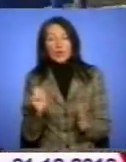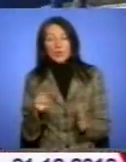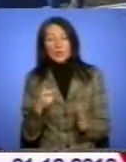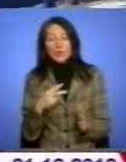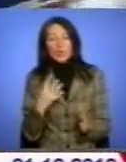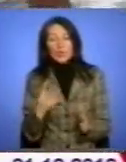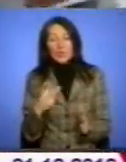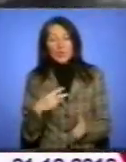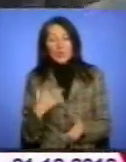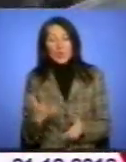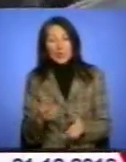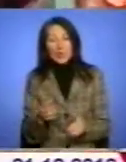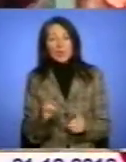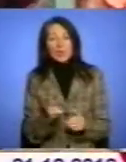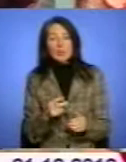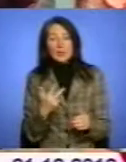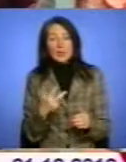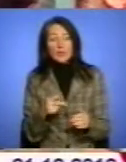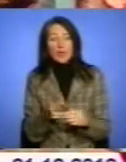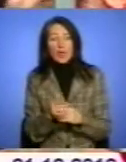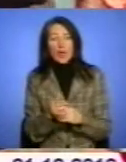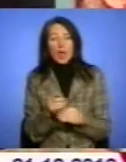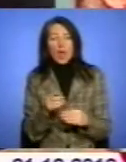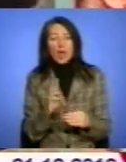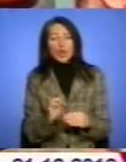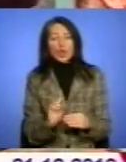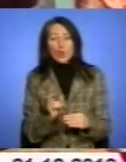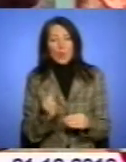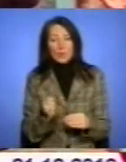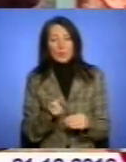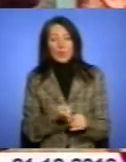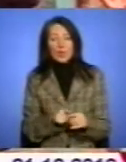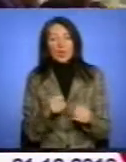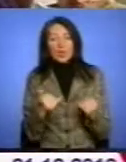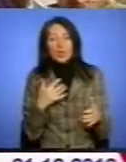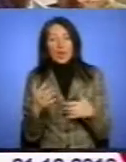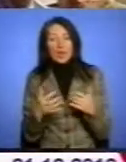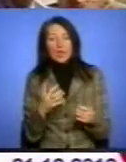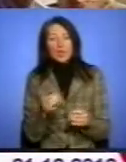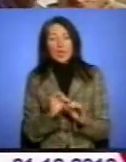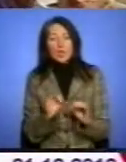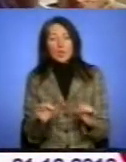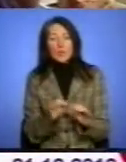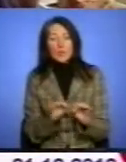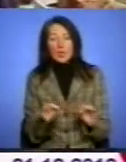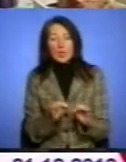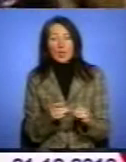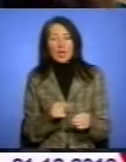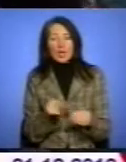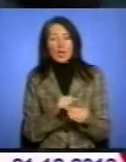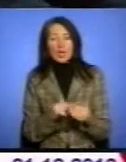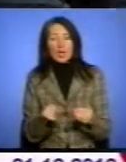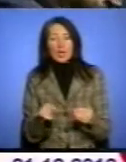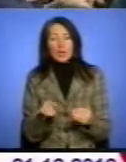24-25, щука – 35 гривень за кілограм. Передноворічний ажіотаж цьогоріч на вартість продуктів не вплинув, зазначають